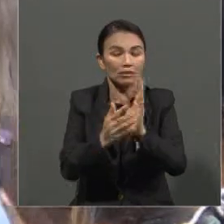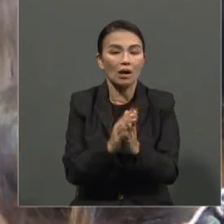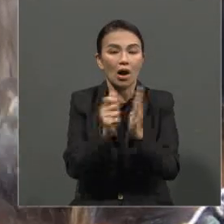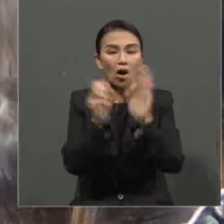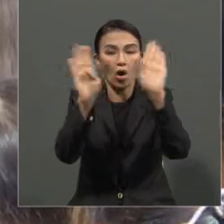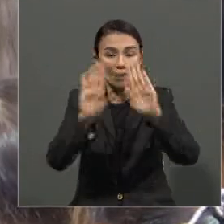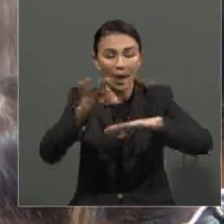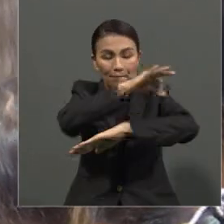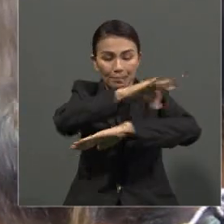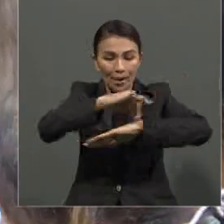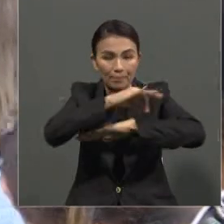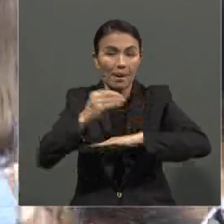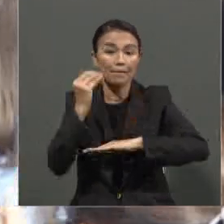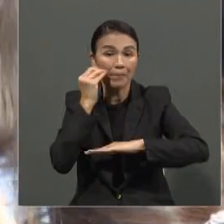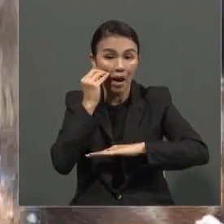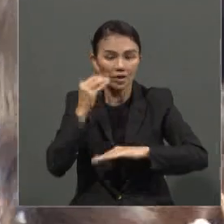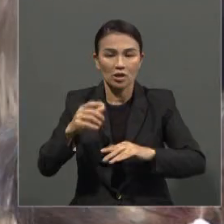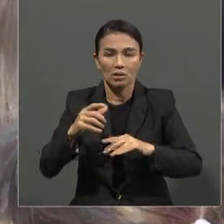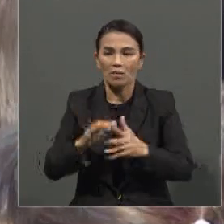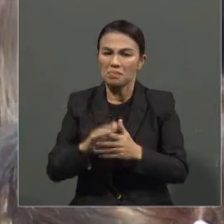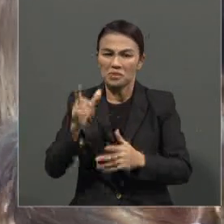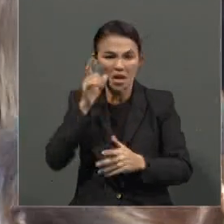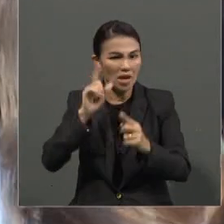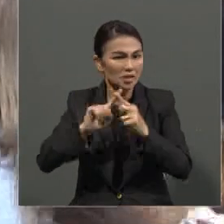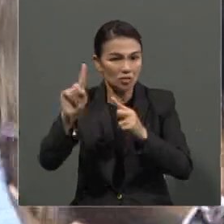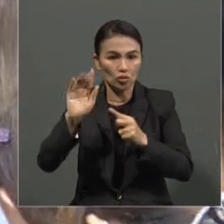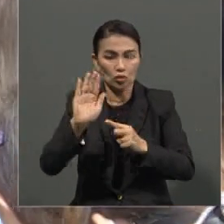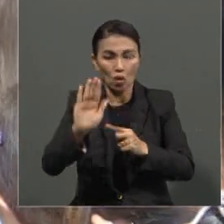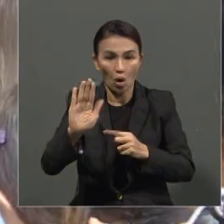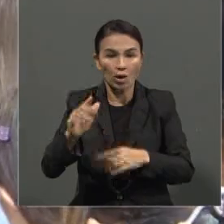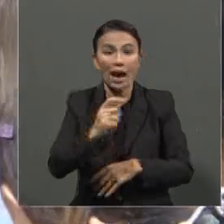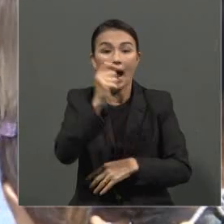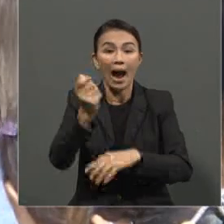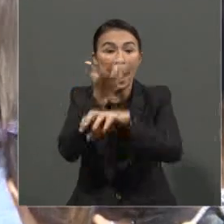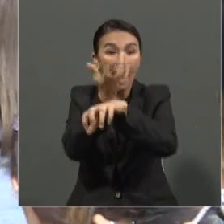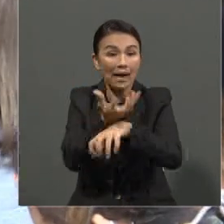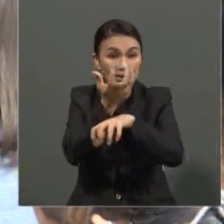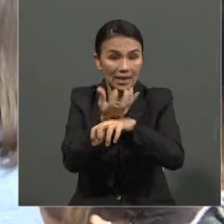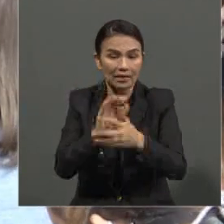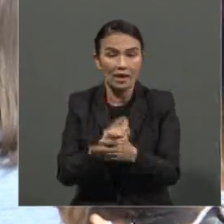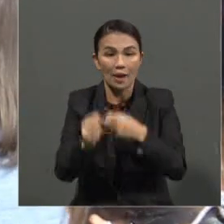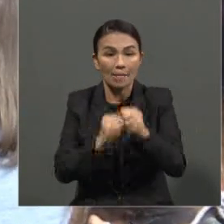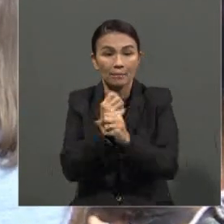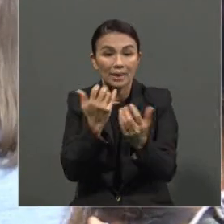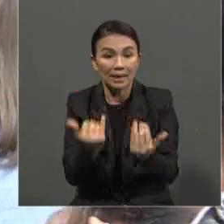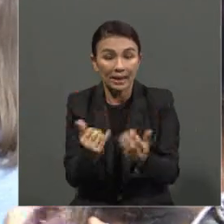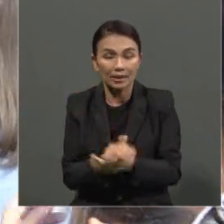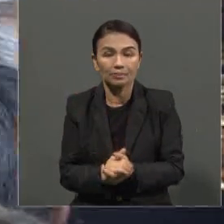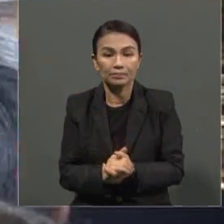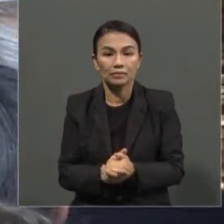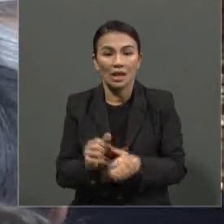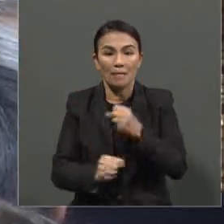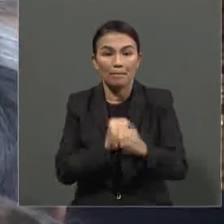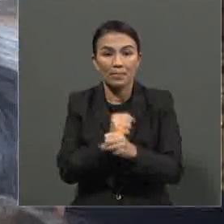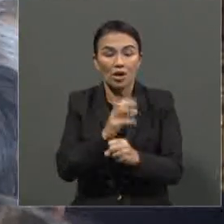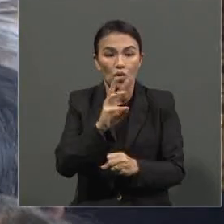รมใหญ่ที่สุดในอาเซียนโดยปีนี้จัดขึ้นภายใต้แวคิดปีนี้คอป 2,568